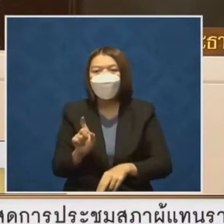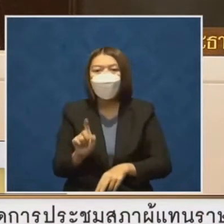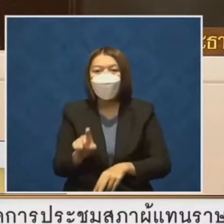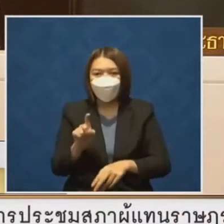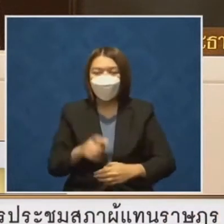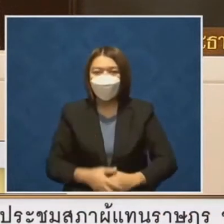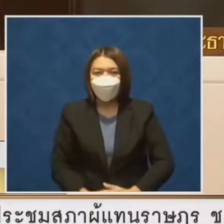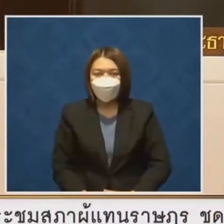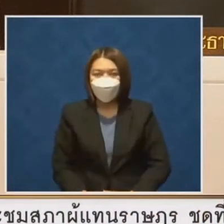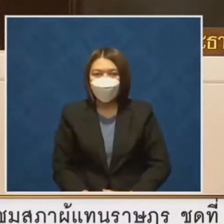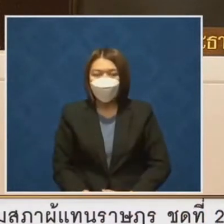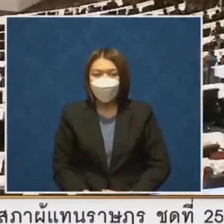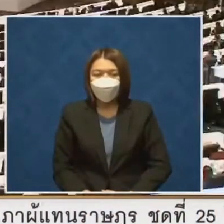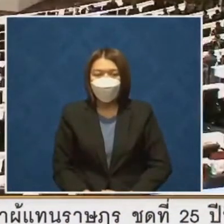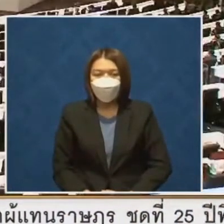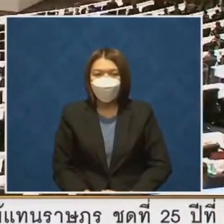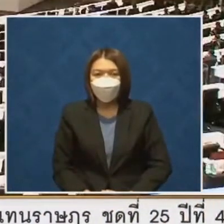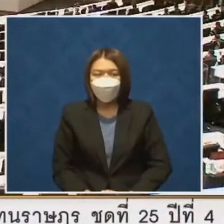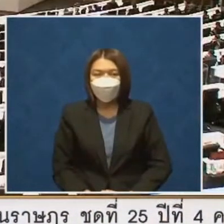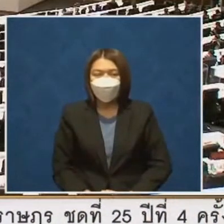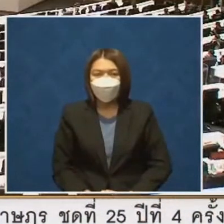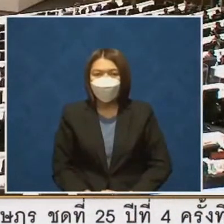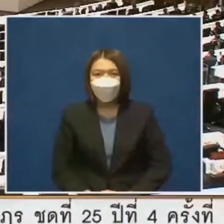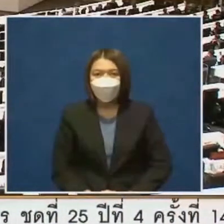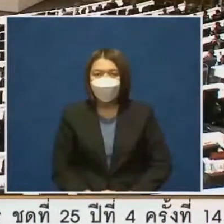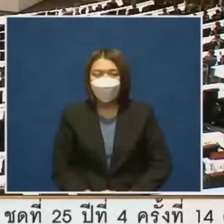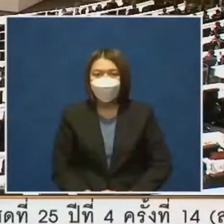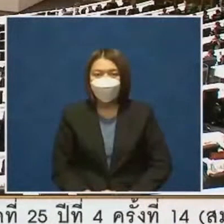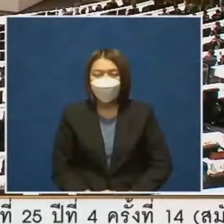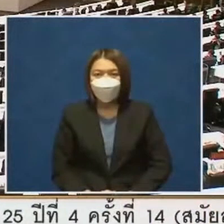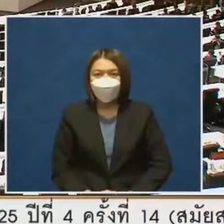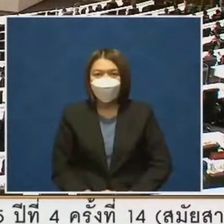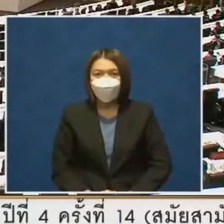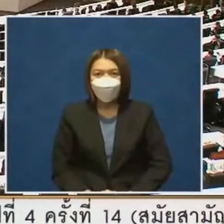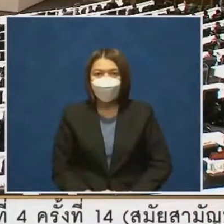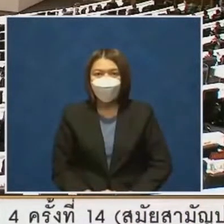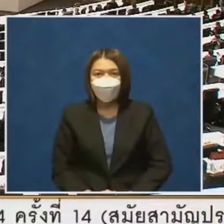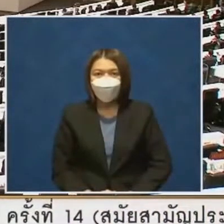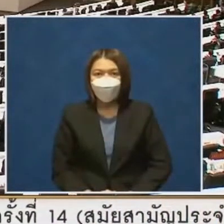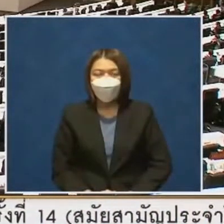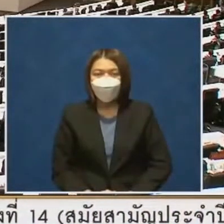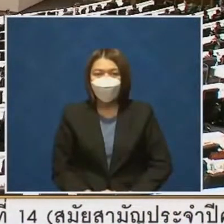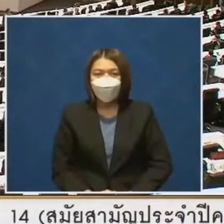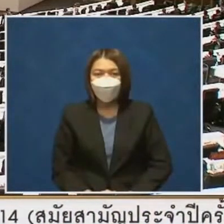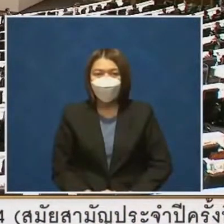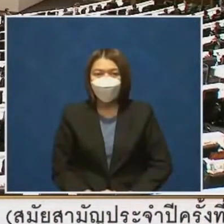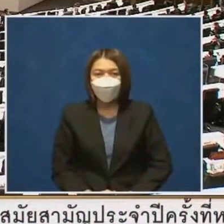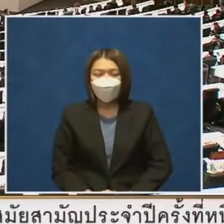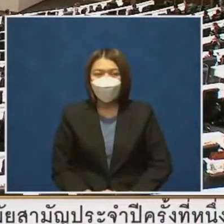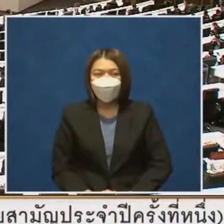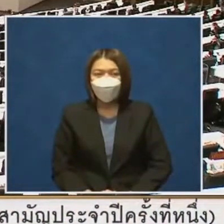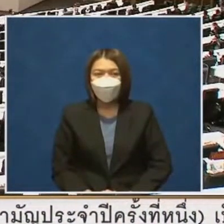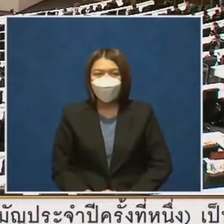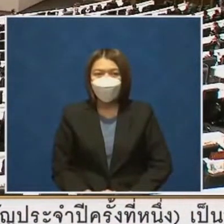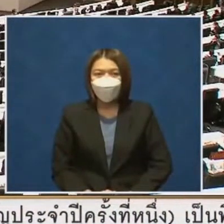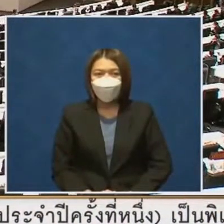าจจะอยากเห็นพลเอกประยุทธ์ถูกซัดหนักๆเหมือนกันในครั้งนี้เพราะว่าแน่นอนฮะถ้าพลเอกประยุทธ์ถูกซัดหนักๆเนี่ยนะฮะเรื่องของ